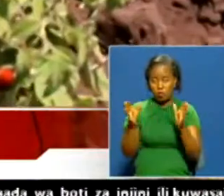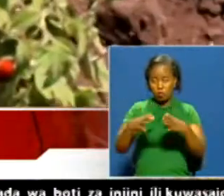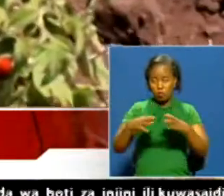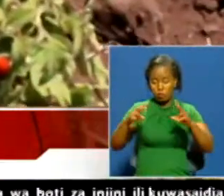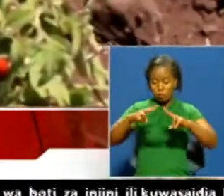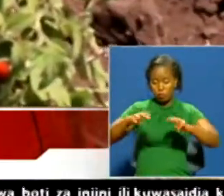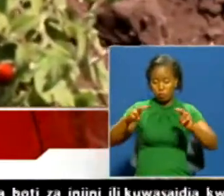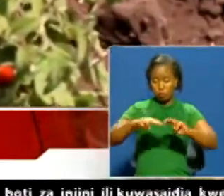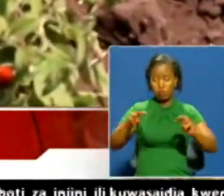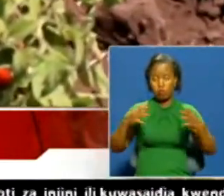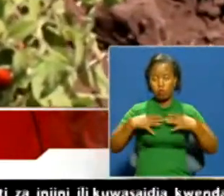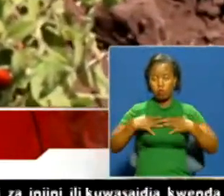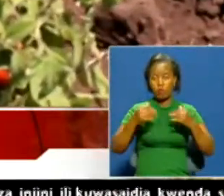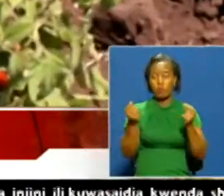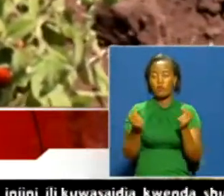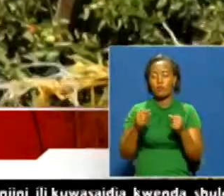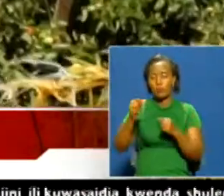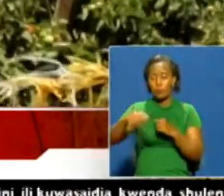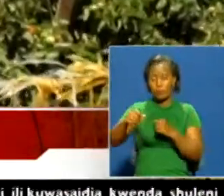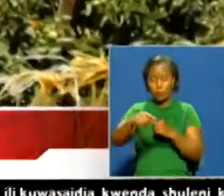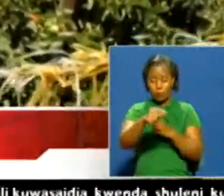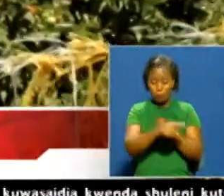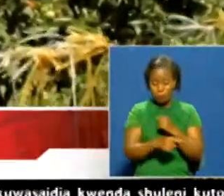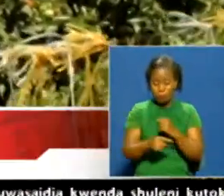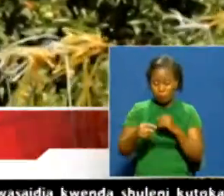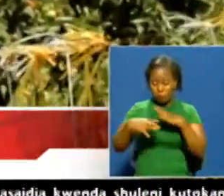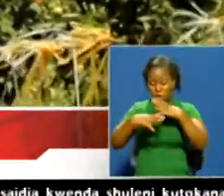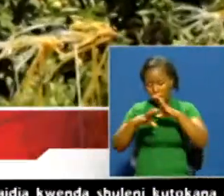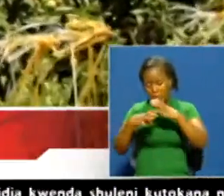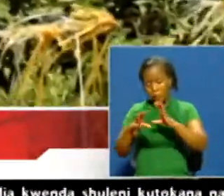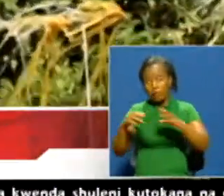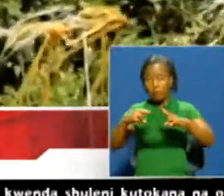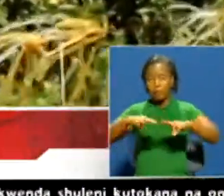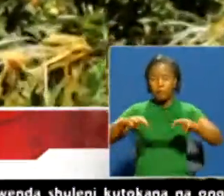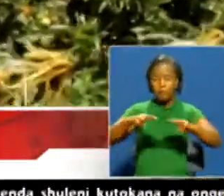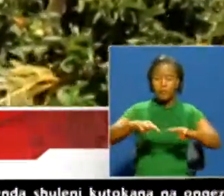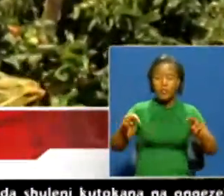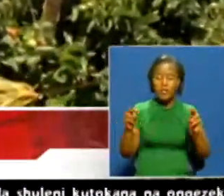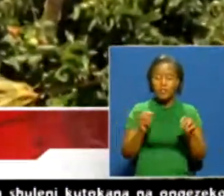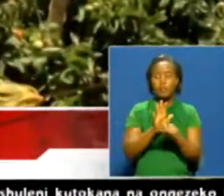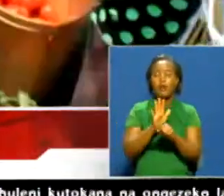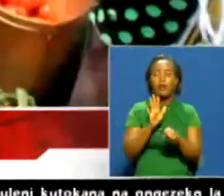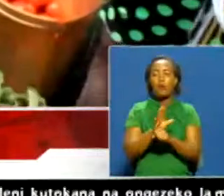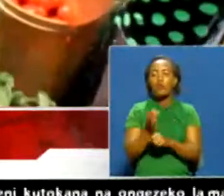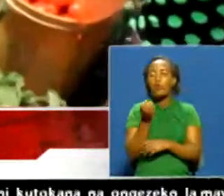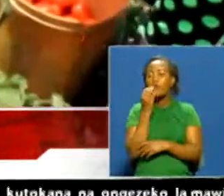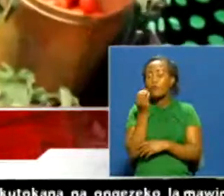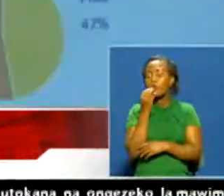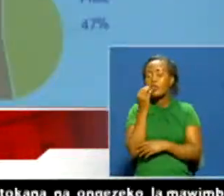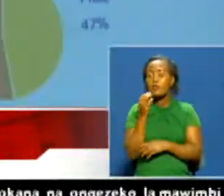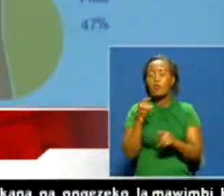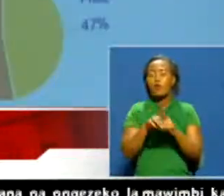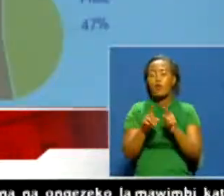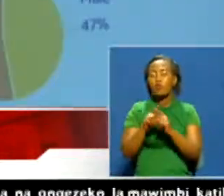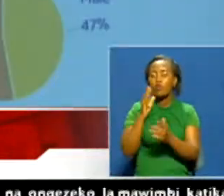mimea ulichunguza sampuli 1139 za chakula, ambapo utafiti huo ulibaini